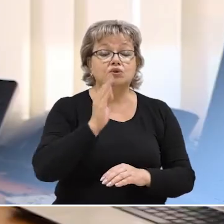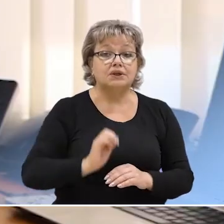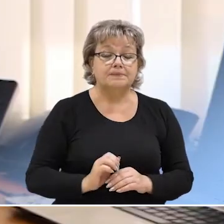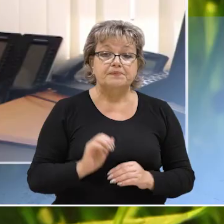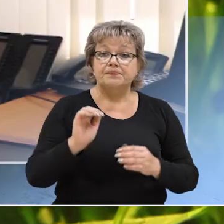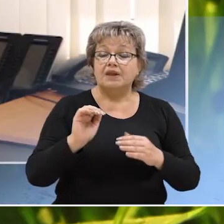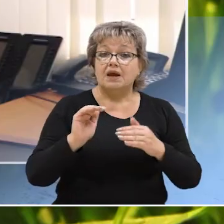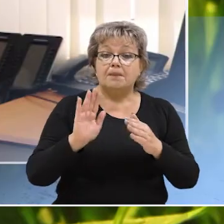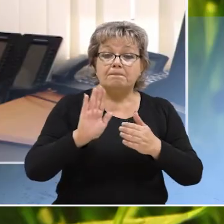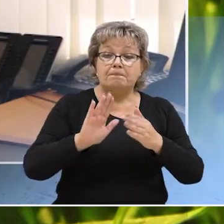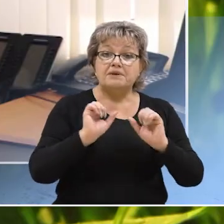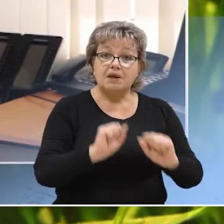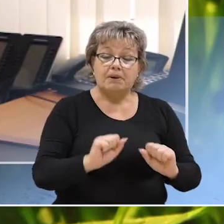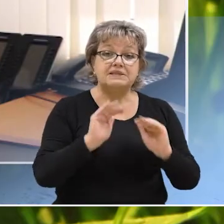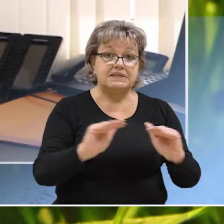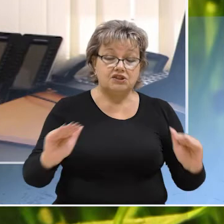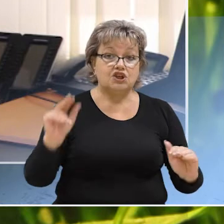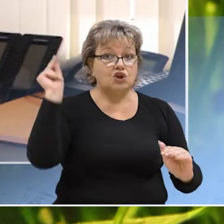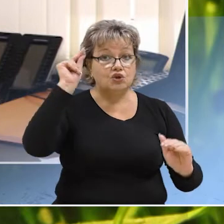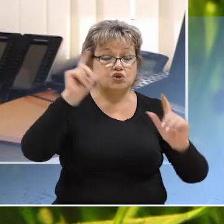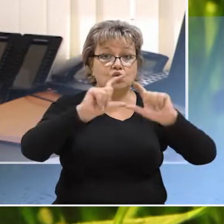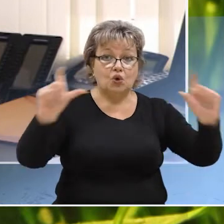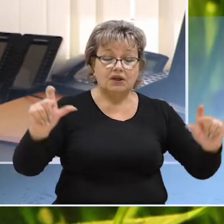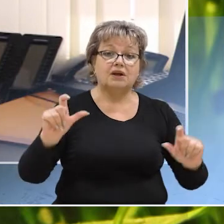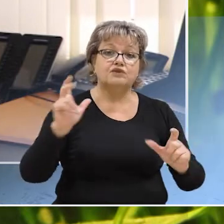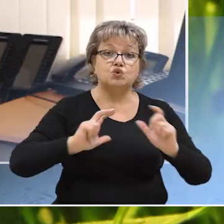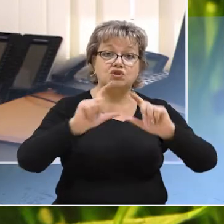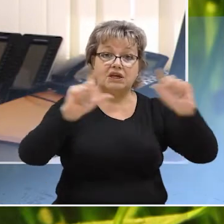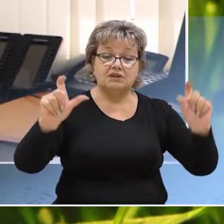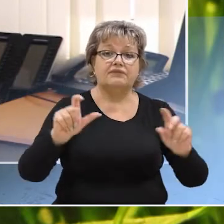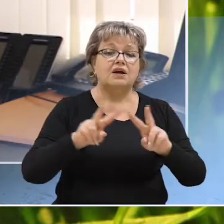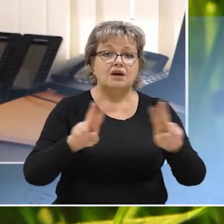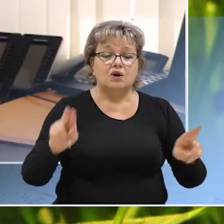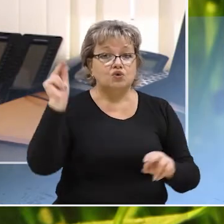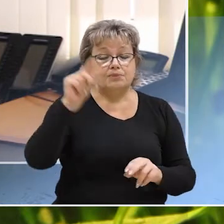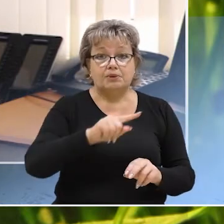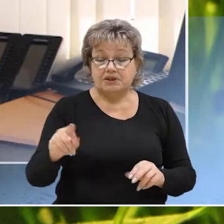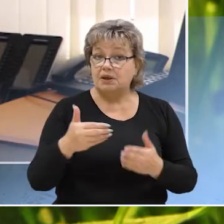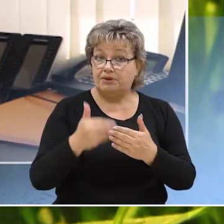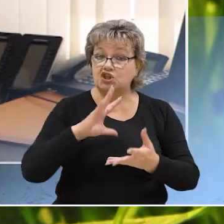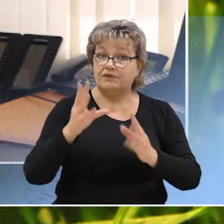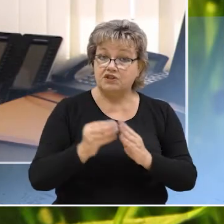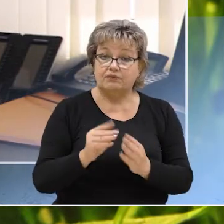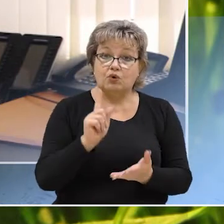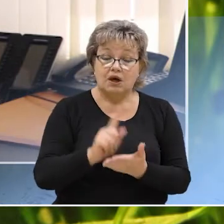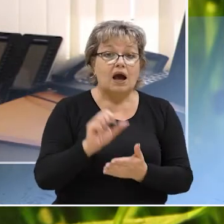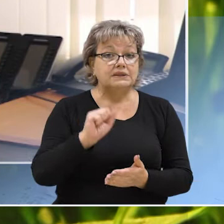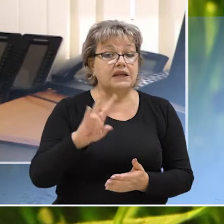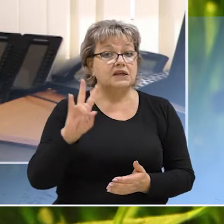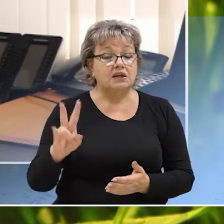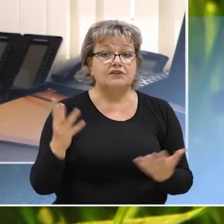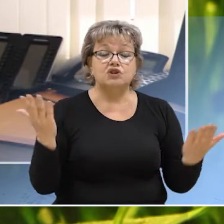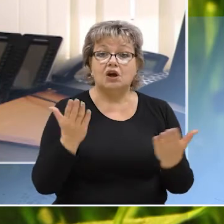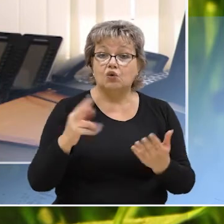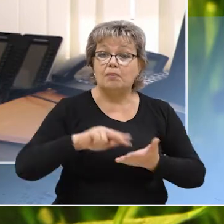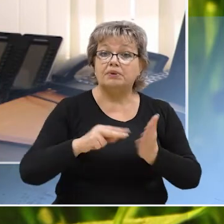Доброе утро. Безопасность детей, школьников, студентов, равно как и самого учебного заведения, учебного процесса прежде всего, конечно же. Но,